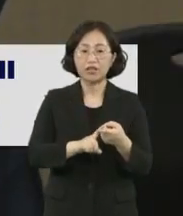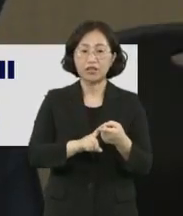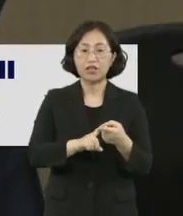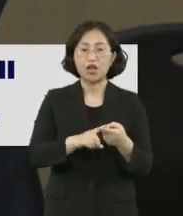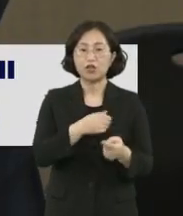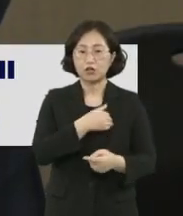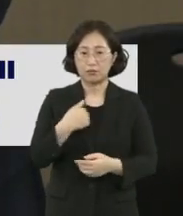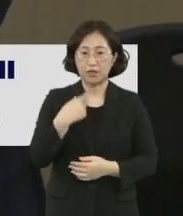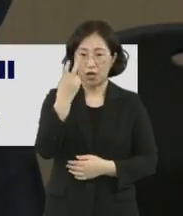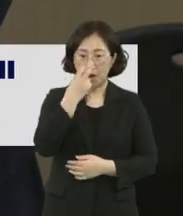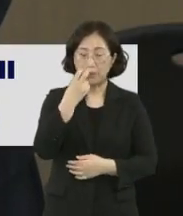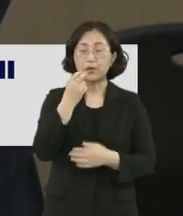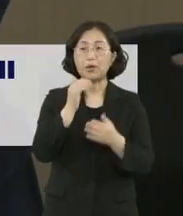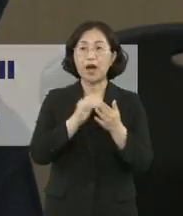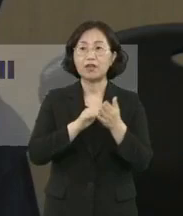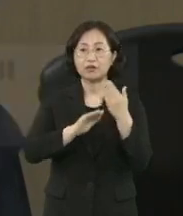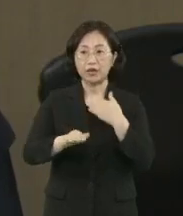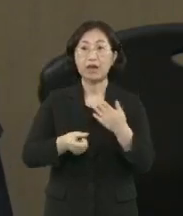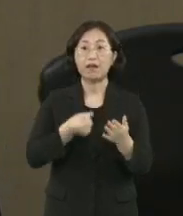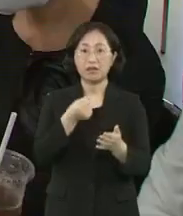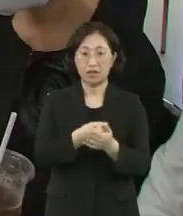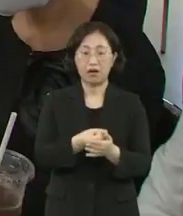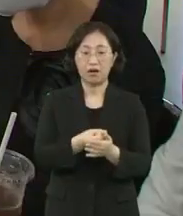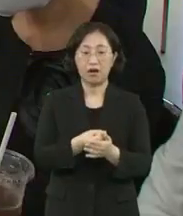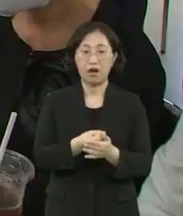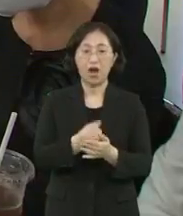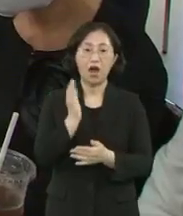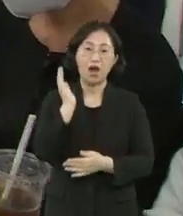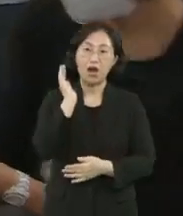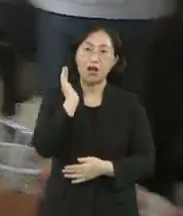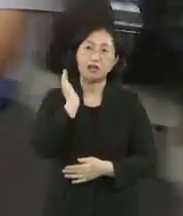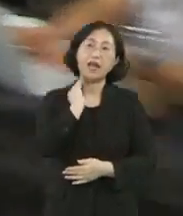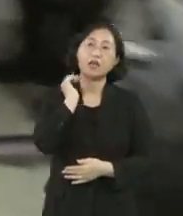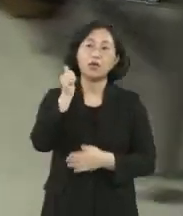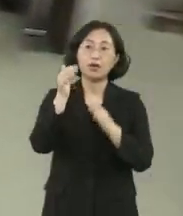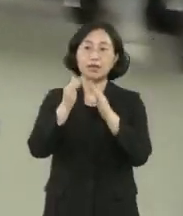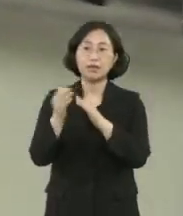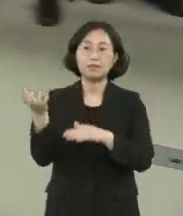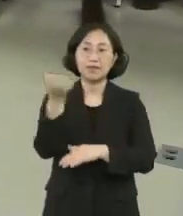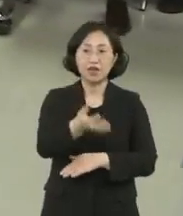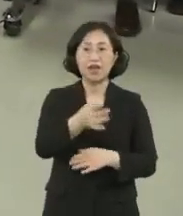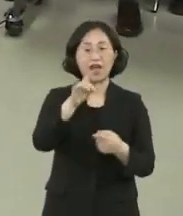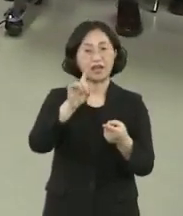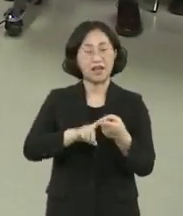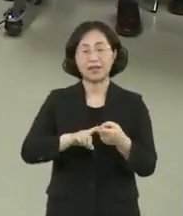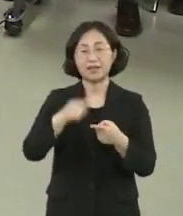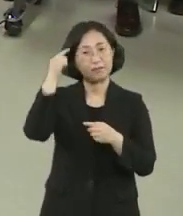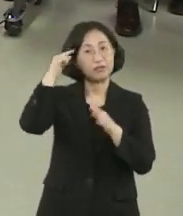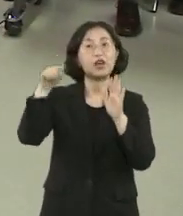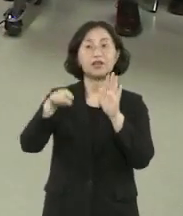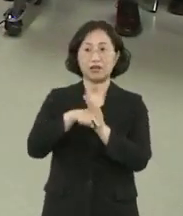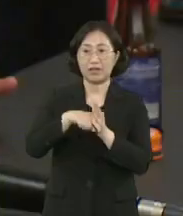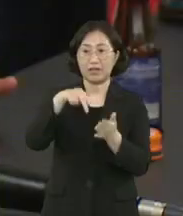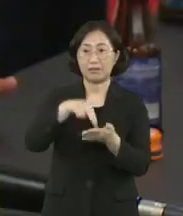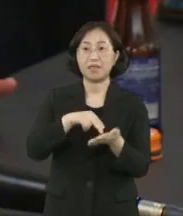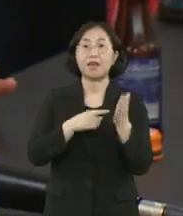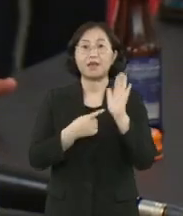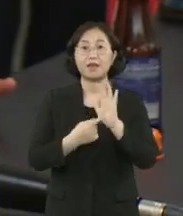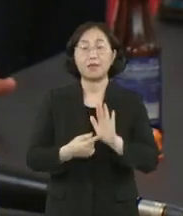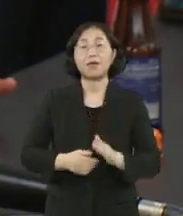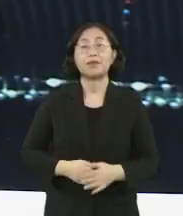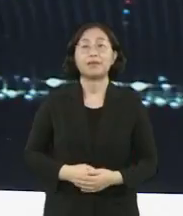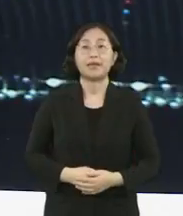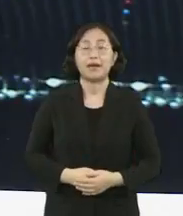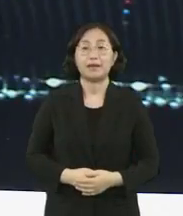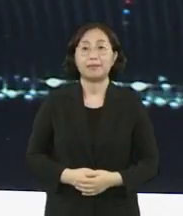충분히 검토해 결정할 사안이라고 밝혔지만 청와대 이전에 대해선 부정적인 입장을 내비쳤습니다.